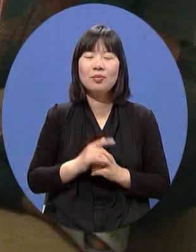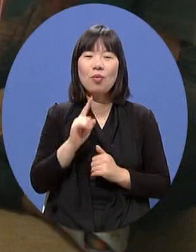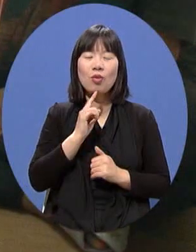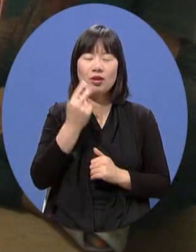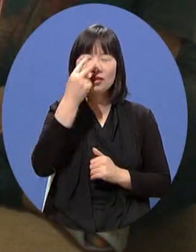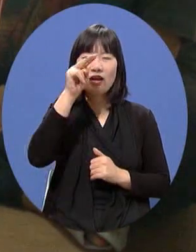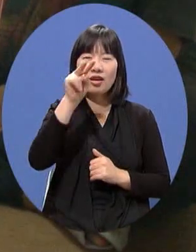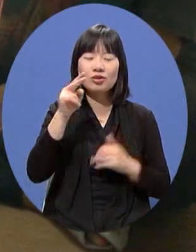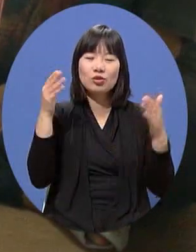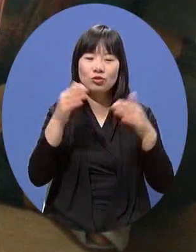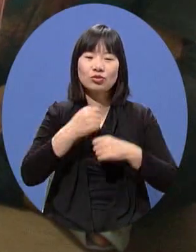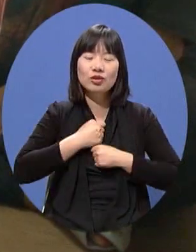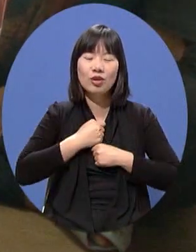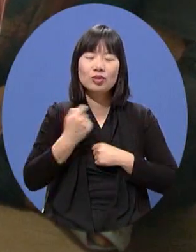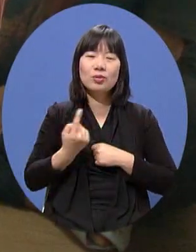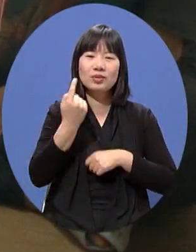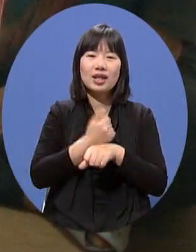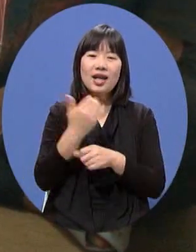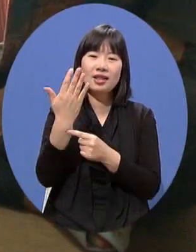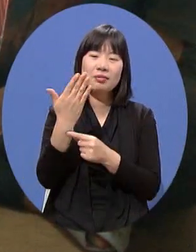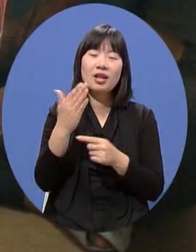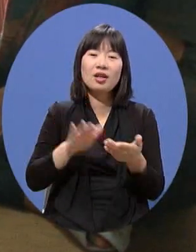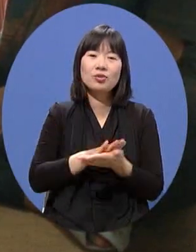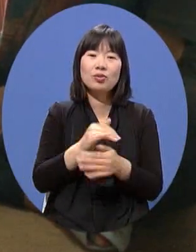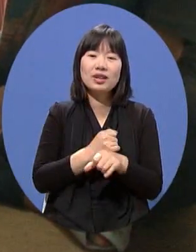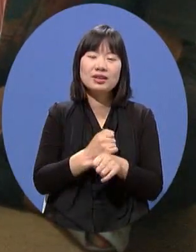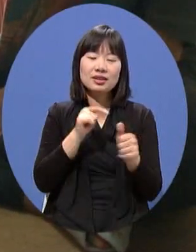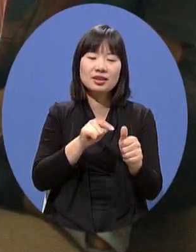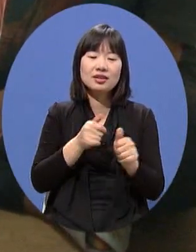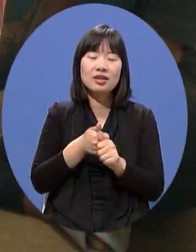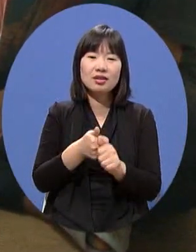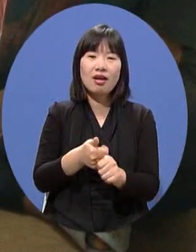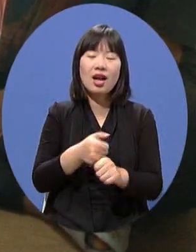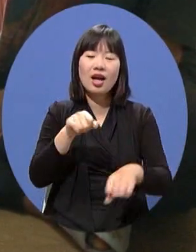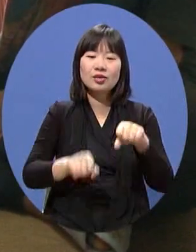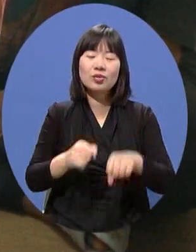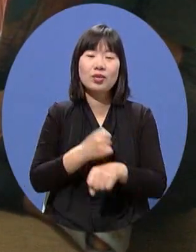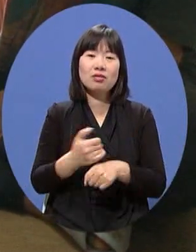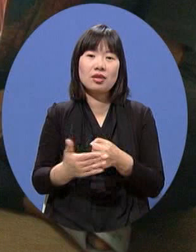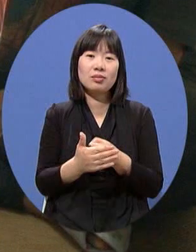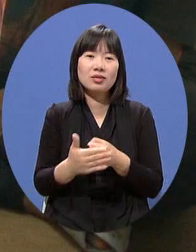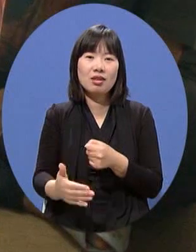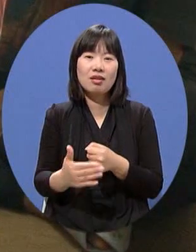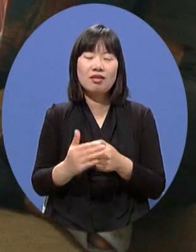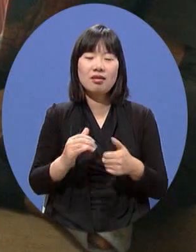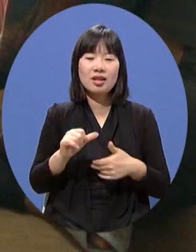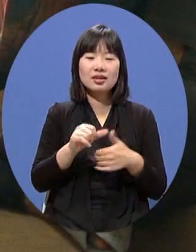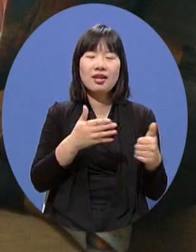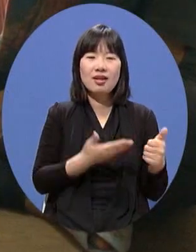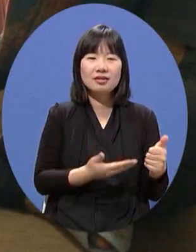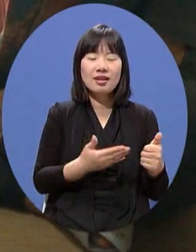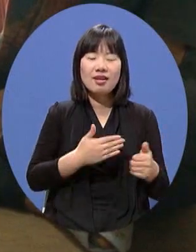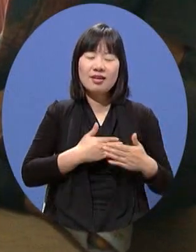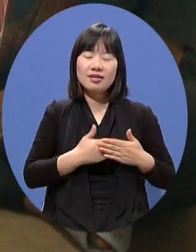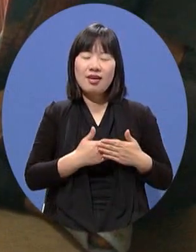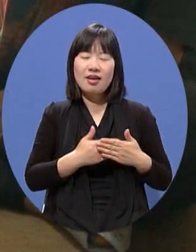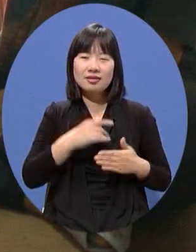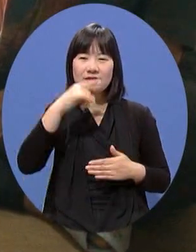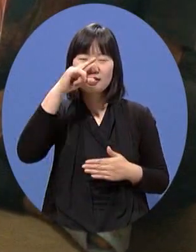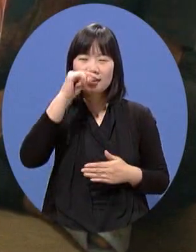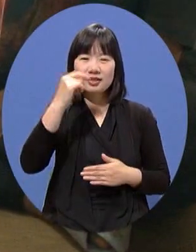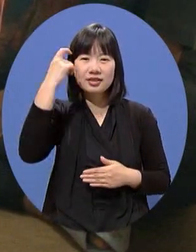청각적 주의력을 높일 수 있는 깃발 놀이는 지시 사항에 따라 행동해야 하기 때문에 아이에게 긴장과 함께